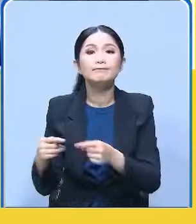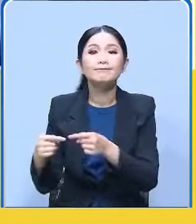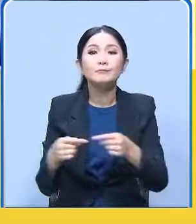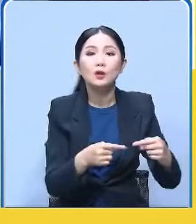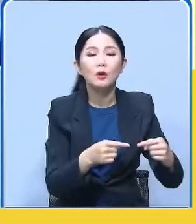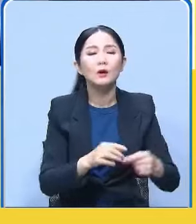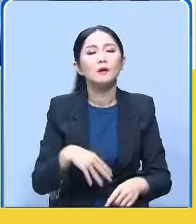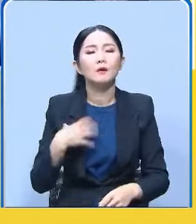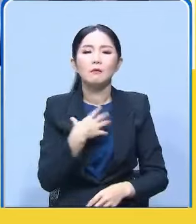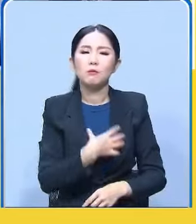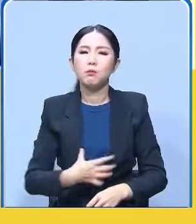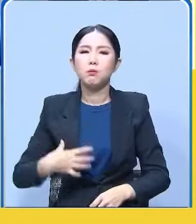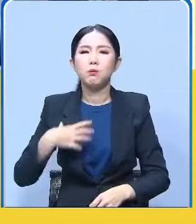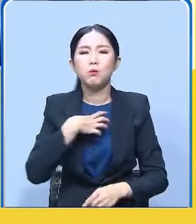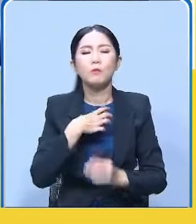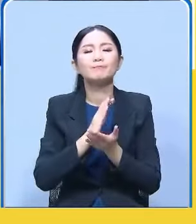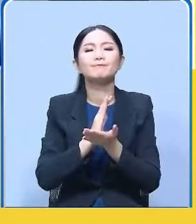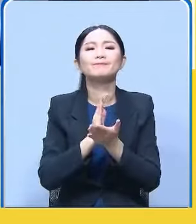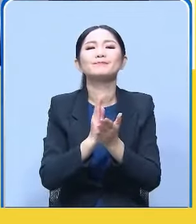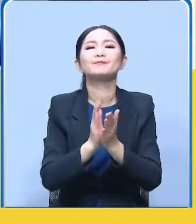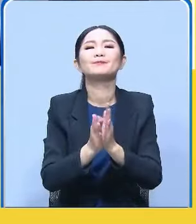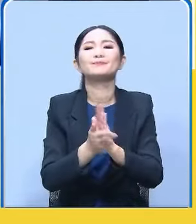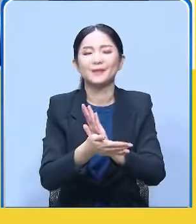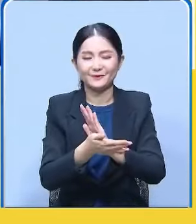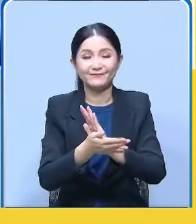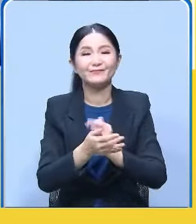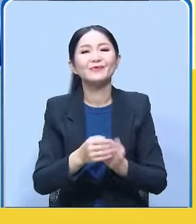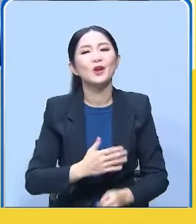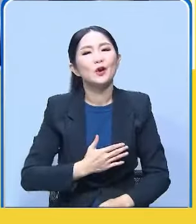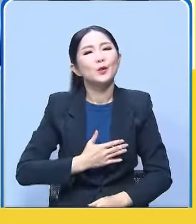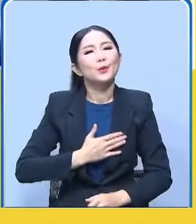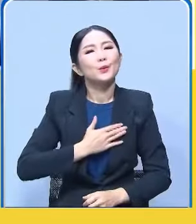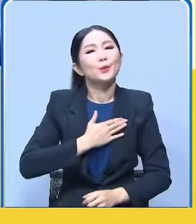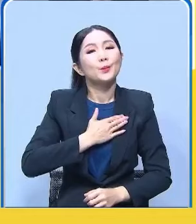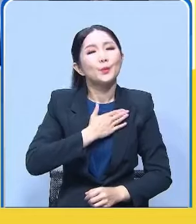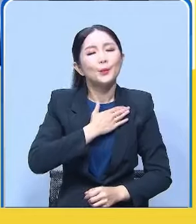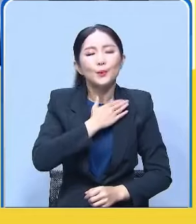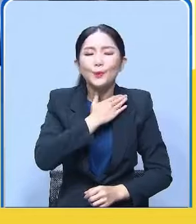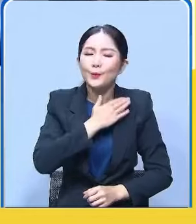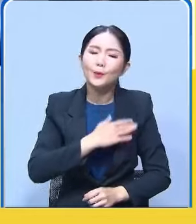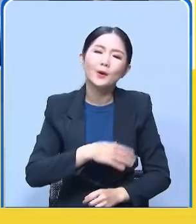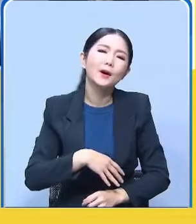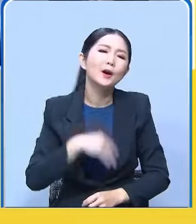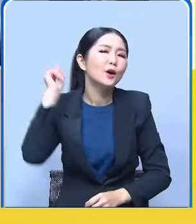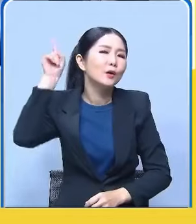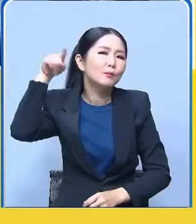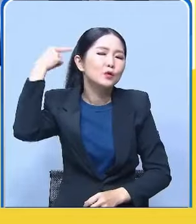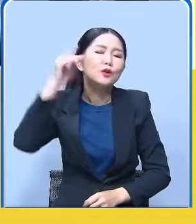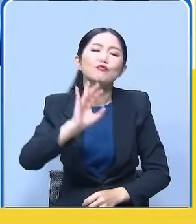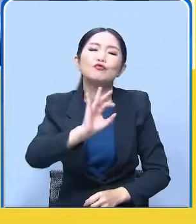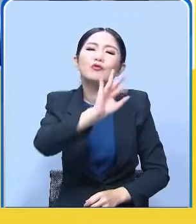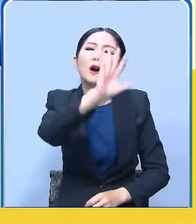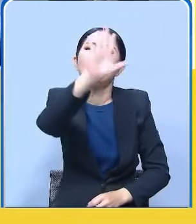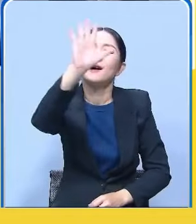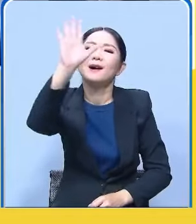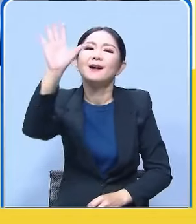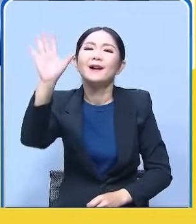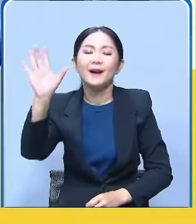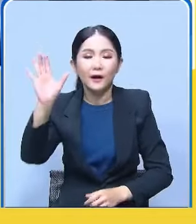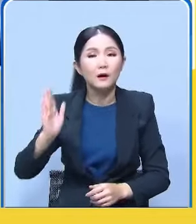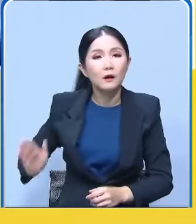ลี่ยนอารมณ์ความรู้สึกเลยเรื่องนี้ใจฟูๆกันหน่อยนะคะยกให้เป็นนางฟ้าเลยเป็นนางฟ้าของเจ้าตู ่ นะคะหมาตัว